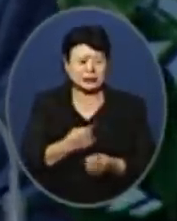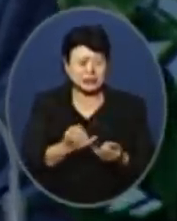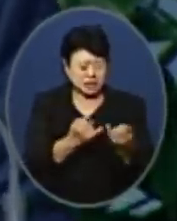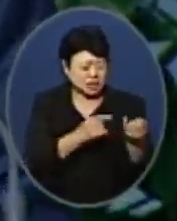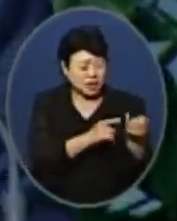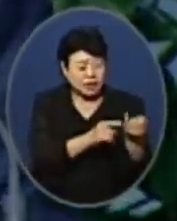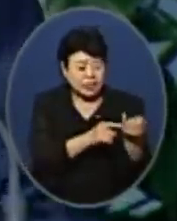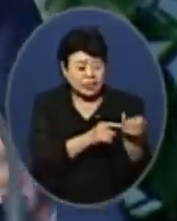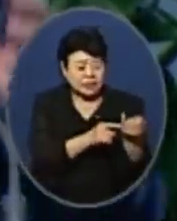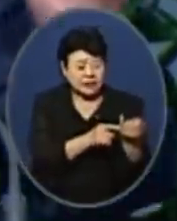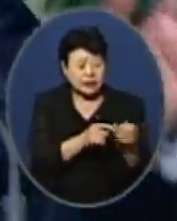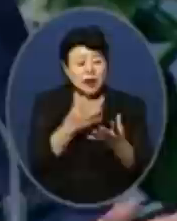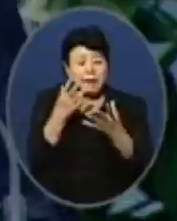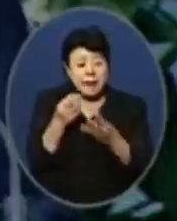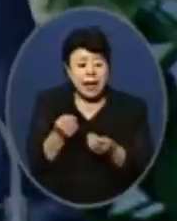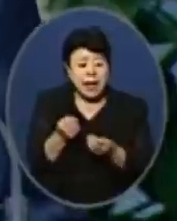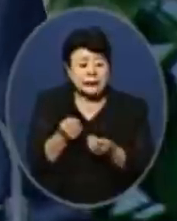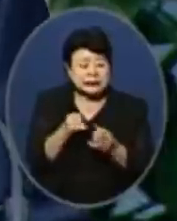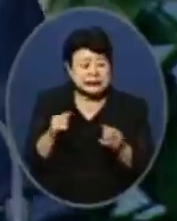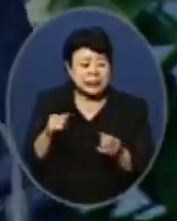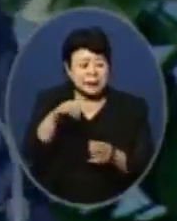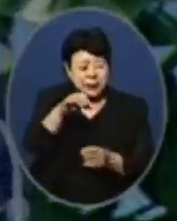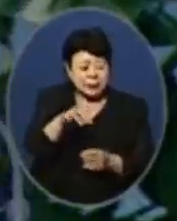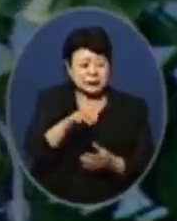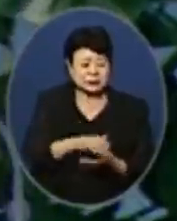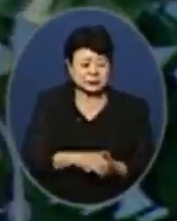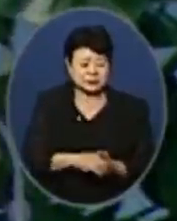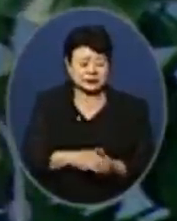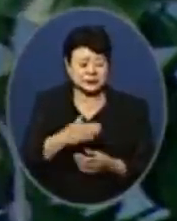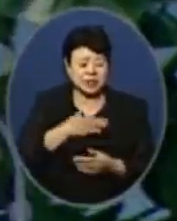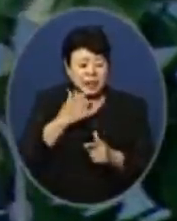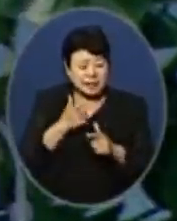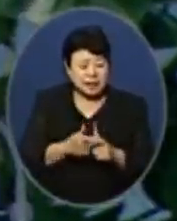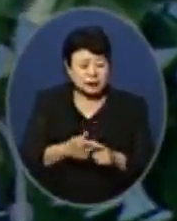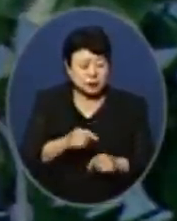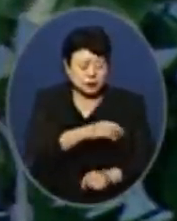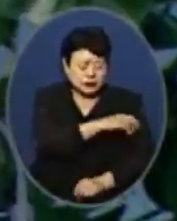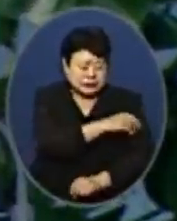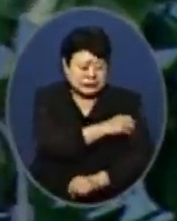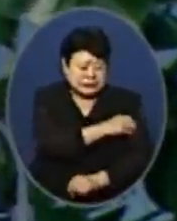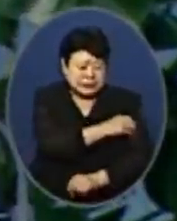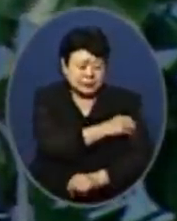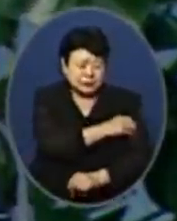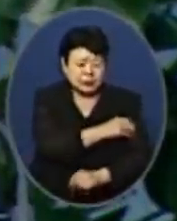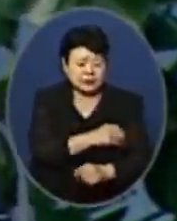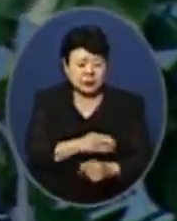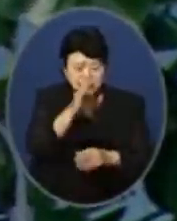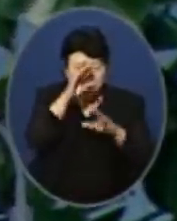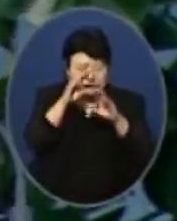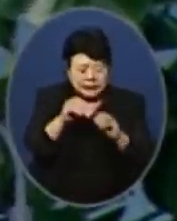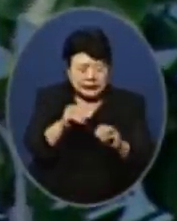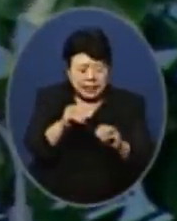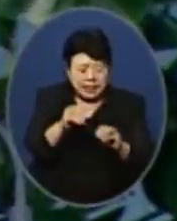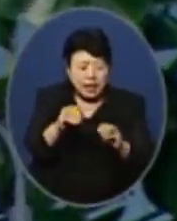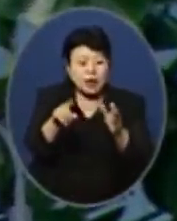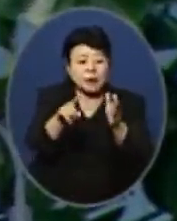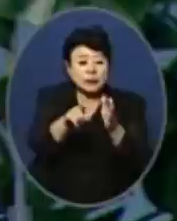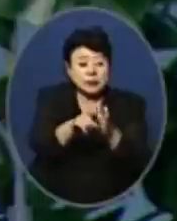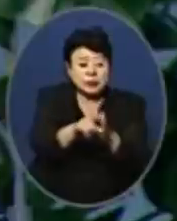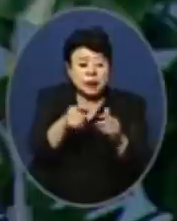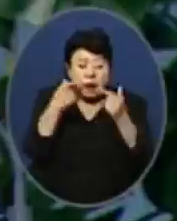여인이 그 많은 군중들이 모인 가운데서 내가 예수님의 옷자락만 만져도 내 병이 나을 것이라고